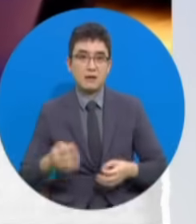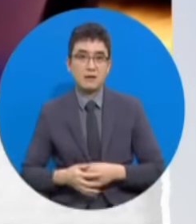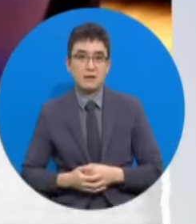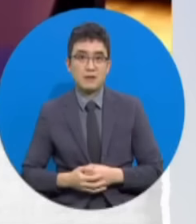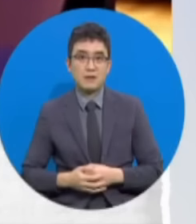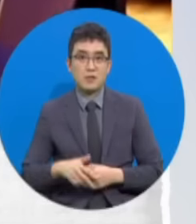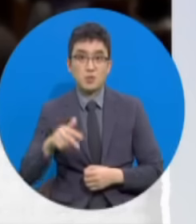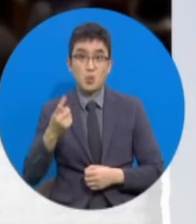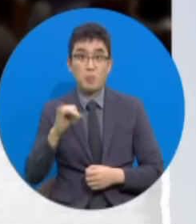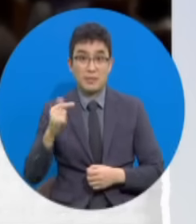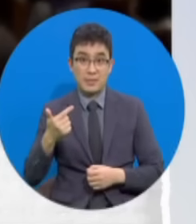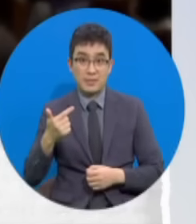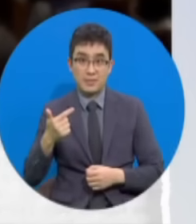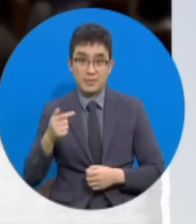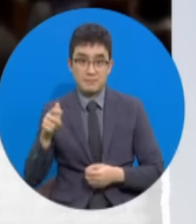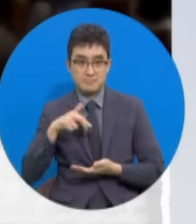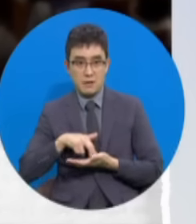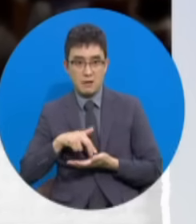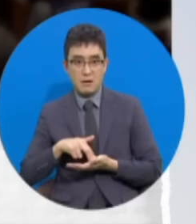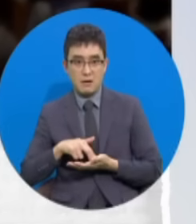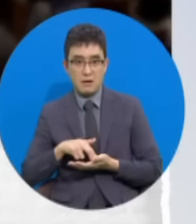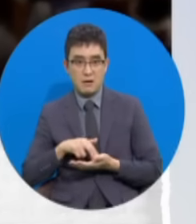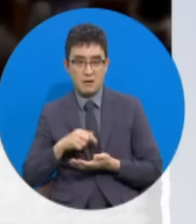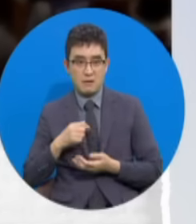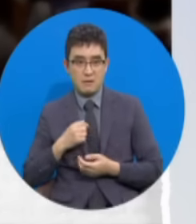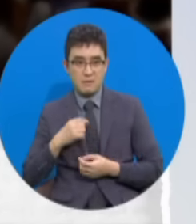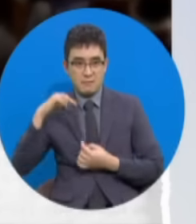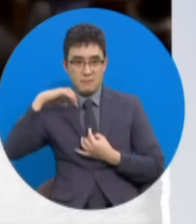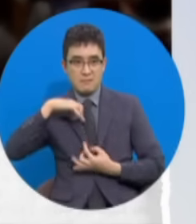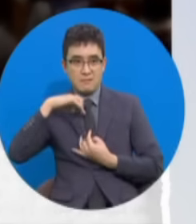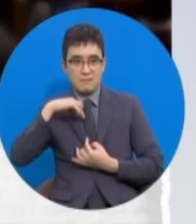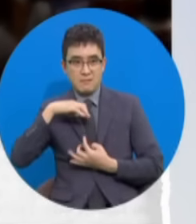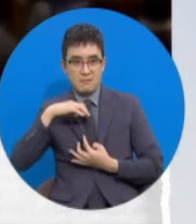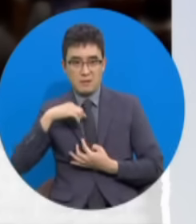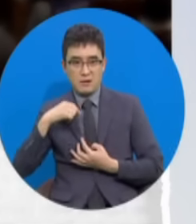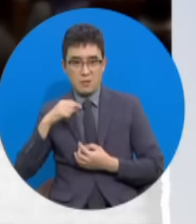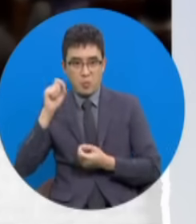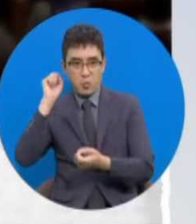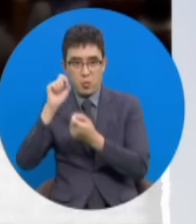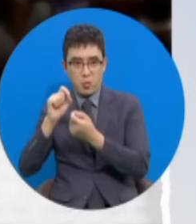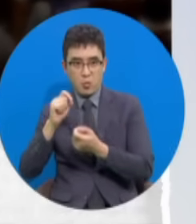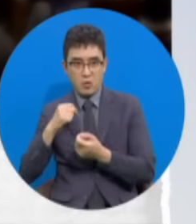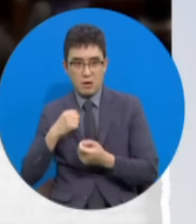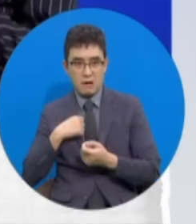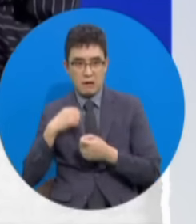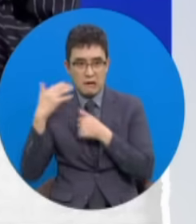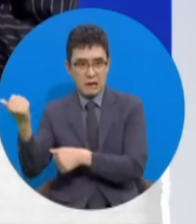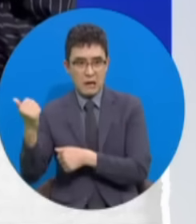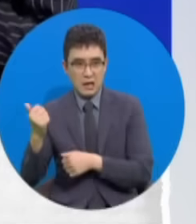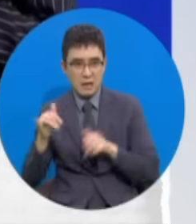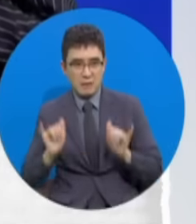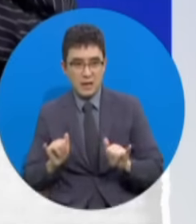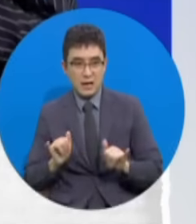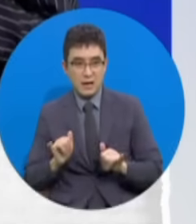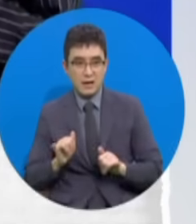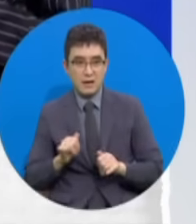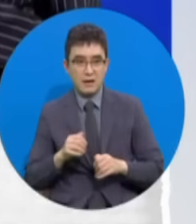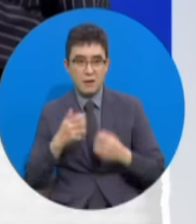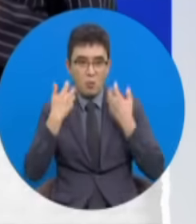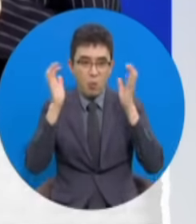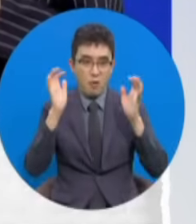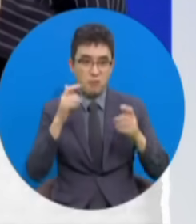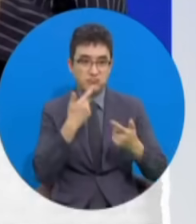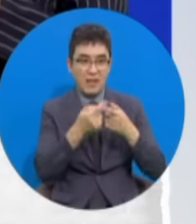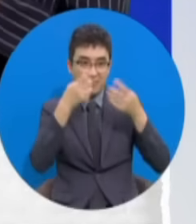조민 씨가 보기에도 이러다가 다 기소되는 거 아니야? 라고 하는 위기감이 드니 예. 부산대 의전원 그리고 고려대학교 입학